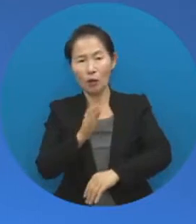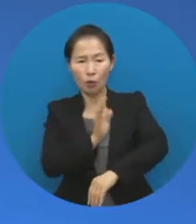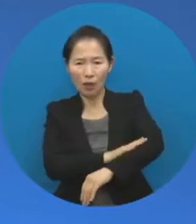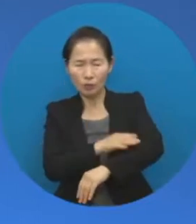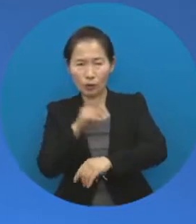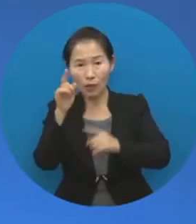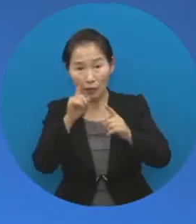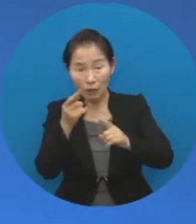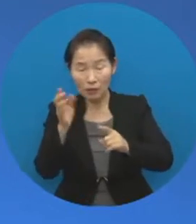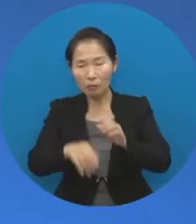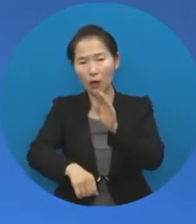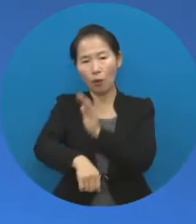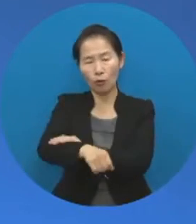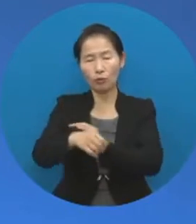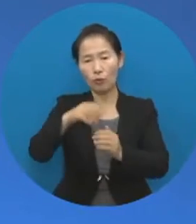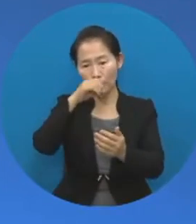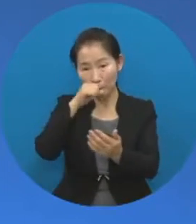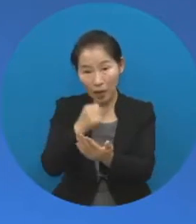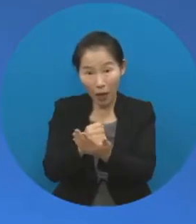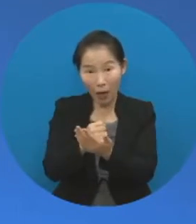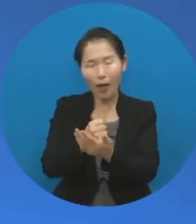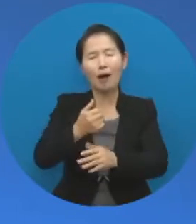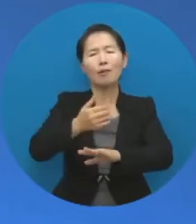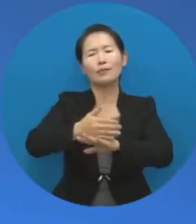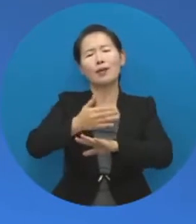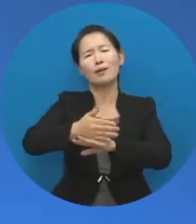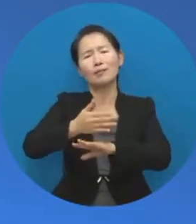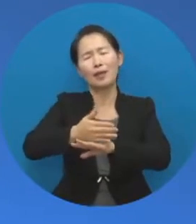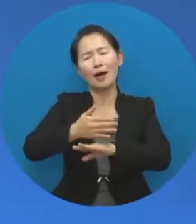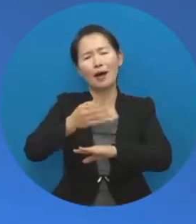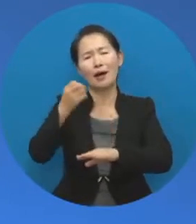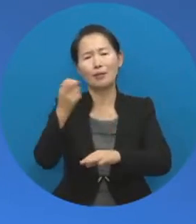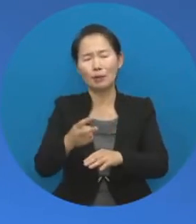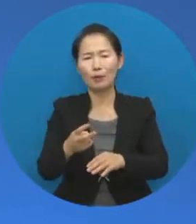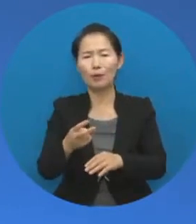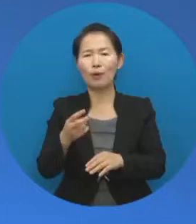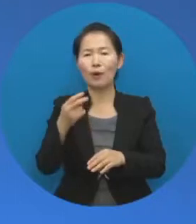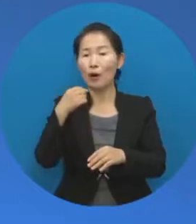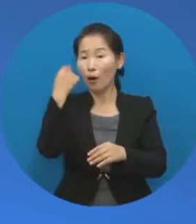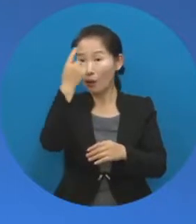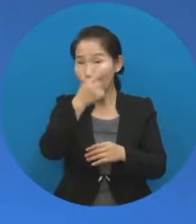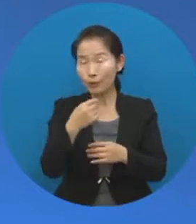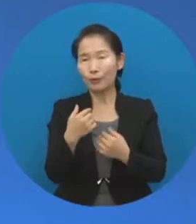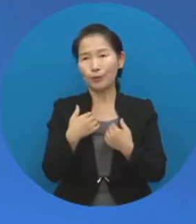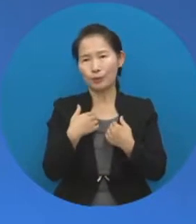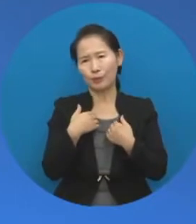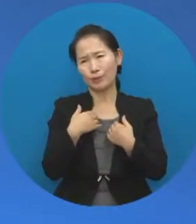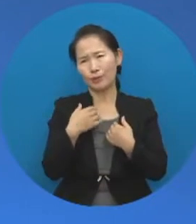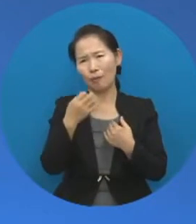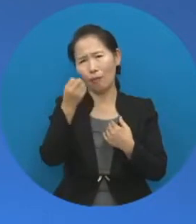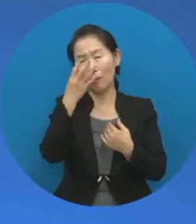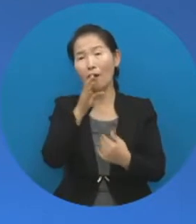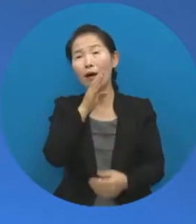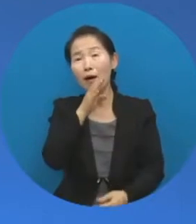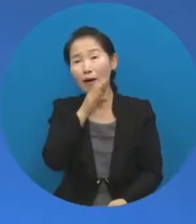지켜주셔서 감사합니다. 그리고 하나님 혹시 이 얼굴이라도 이 보잘것없는 얼굴이라도